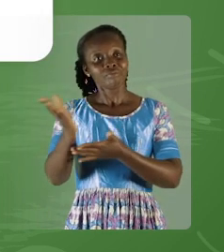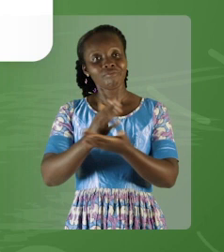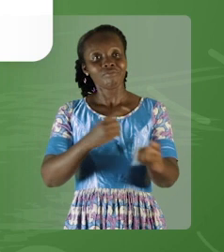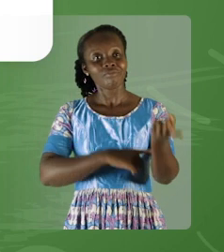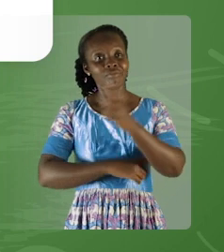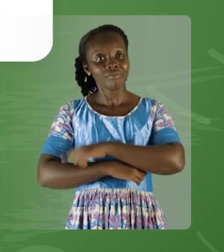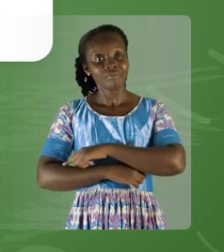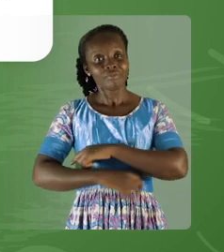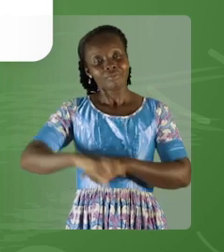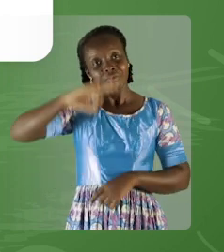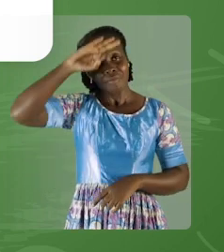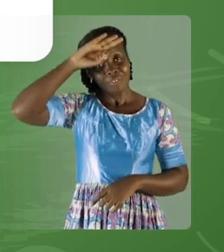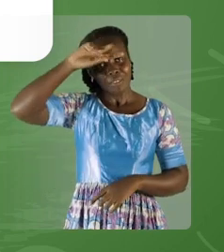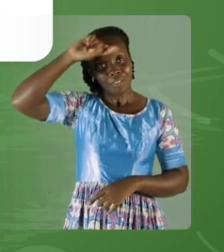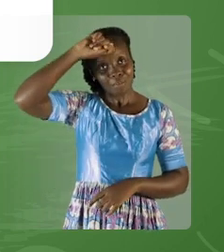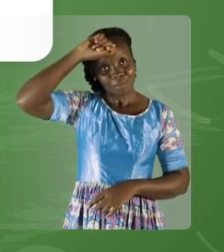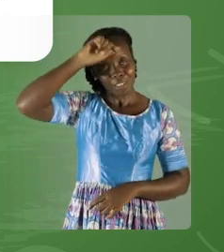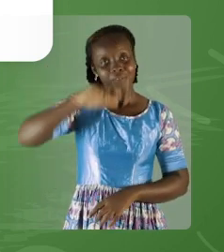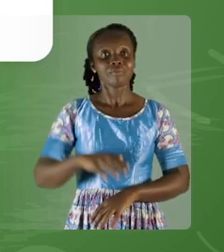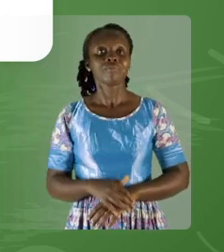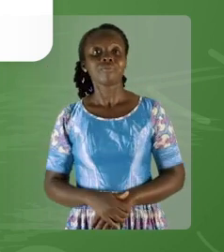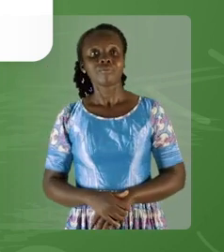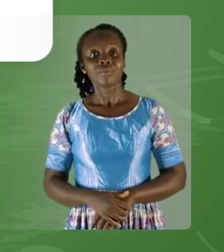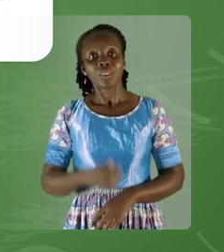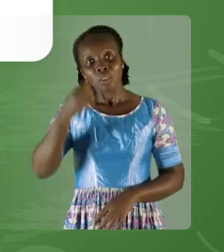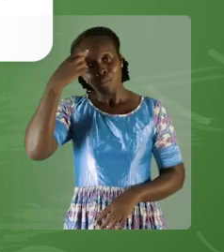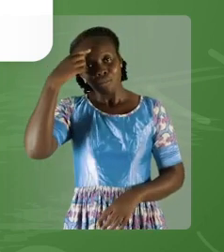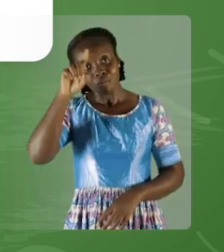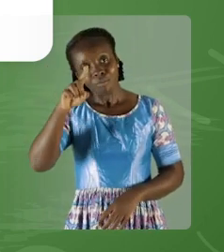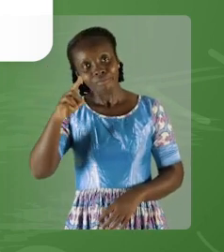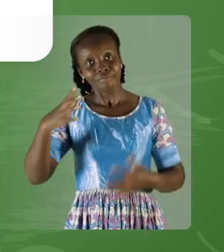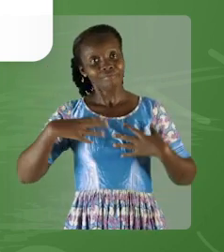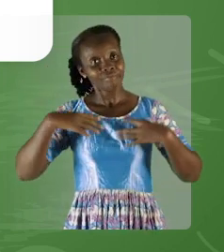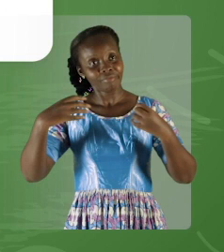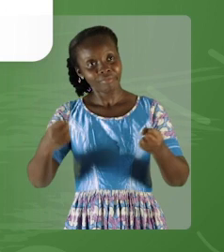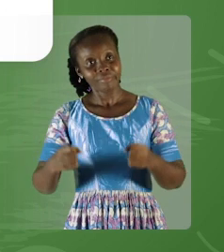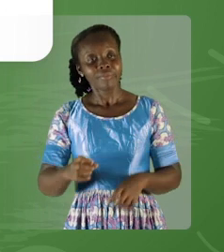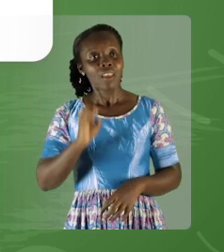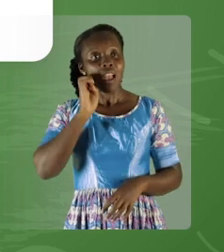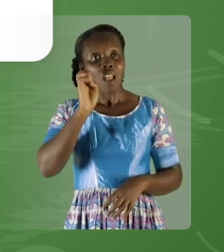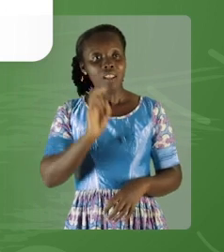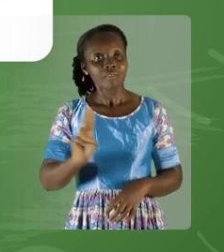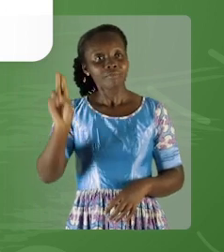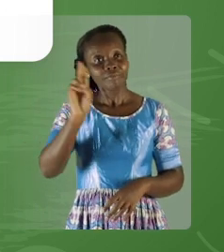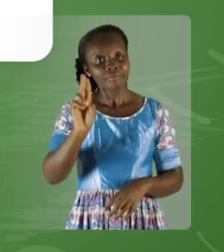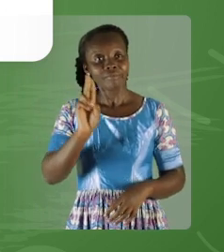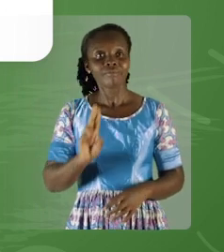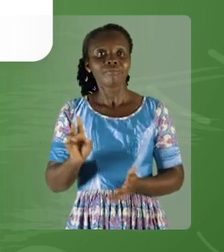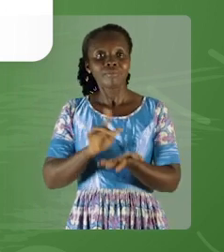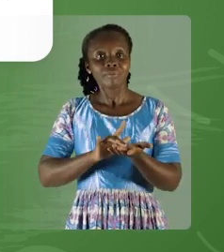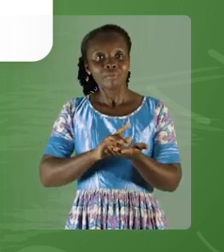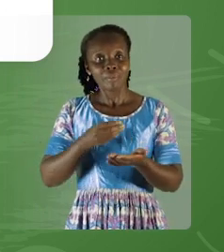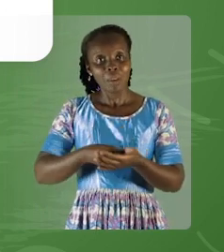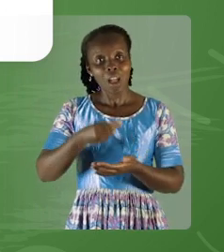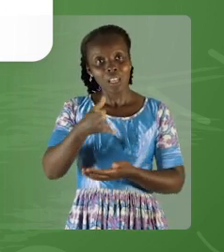depuis quelques jours de la fièvre typhoïde. Pour se soigner, elle prend des